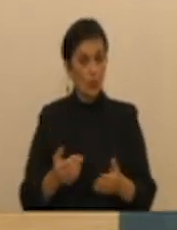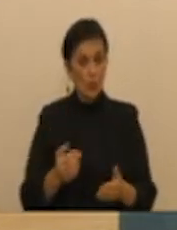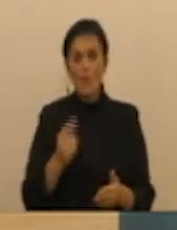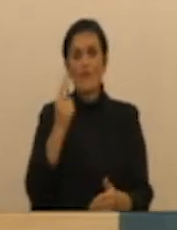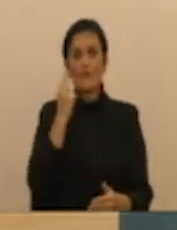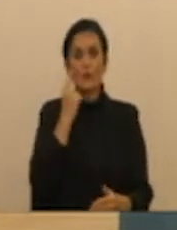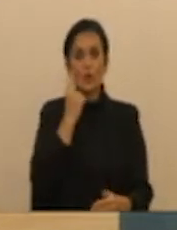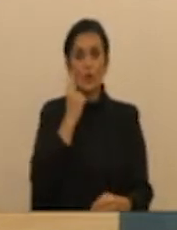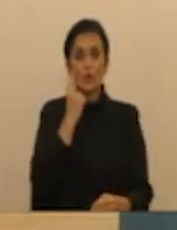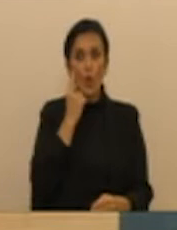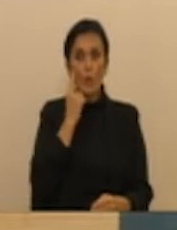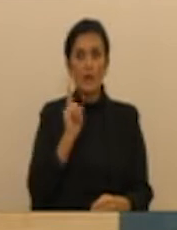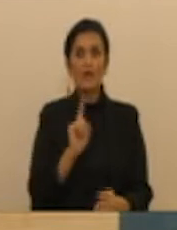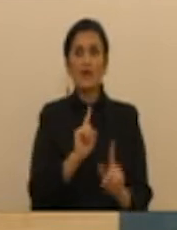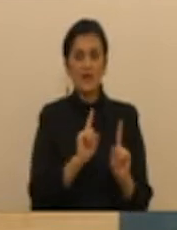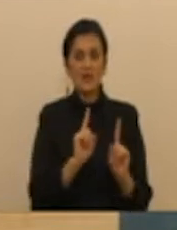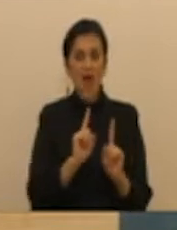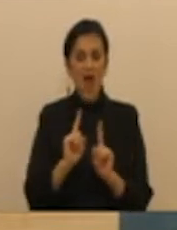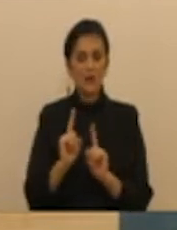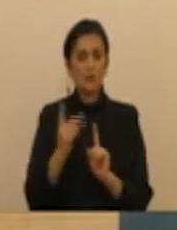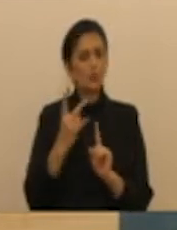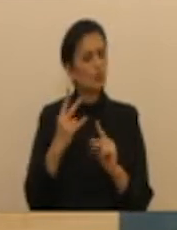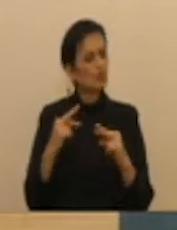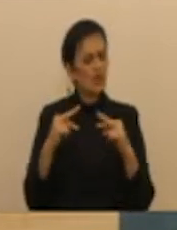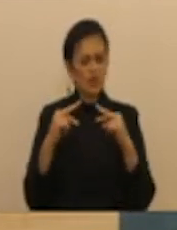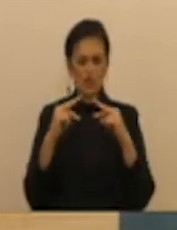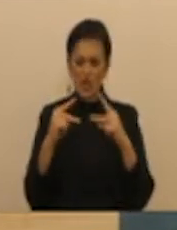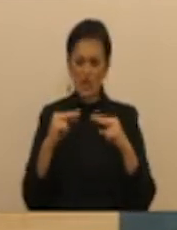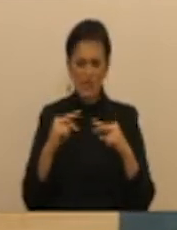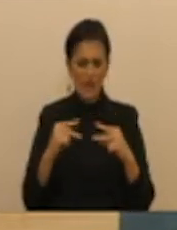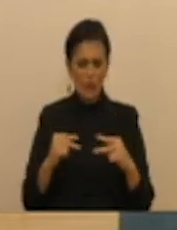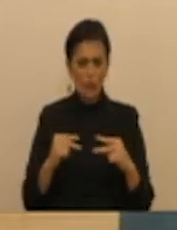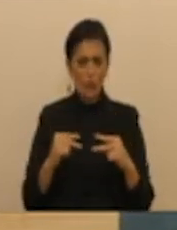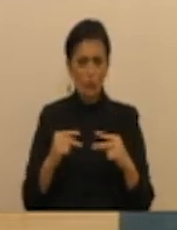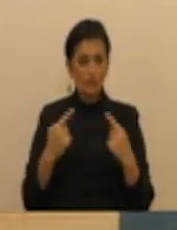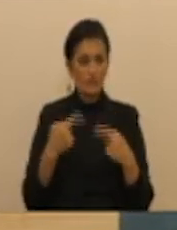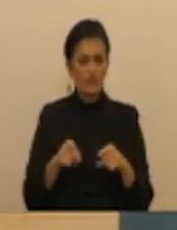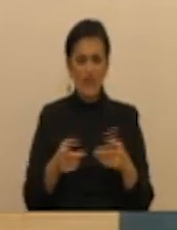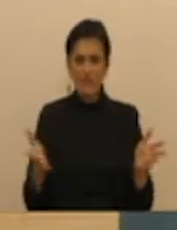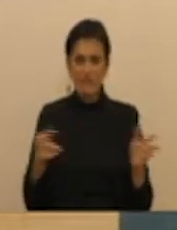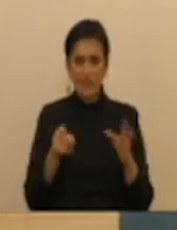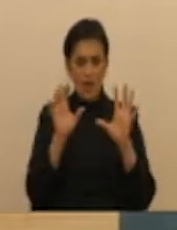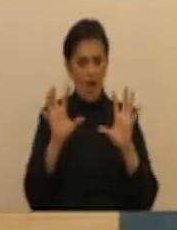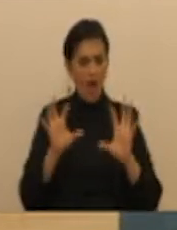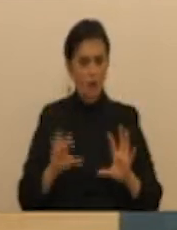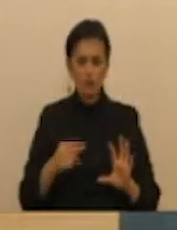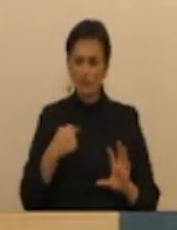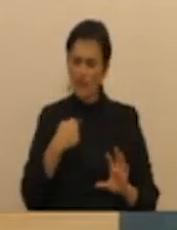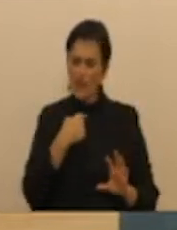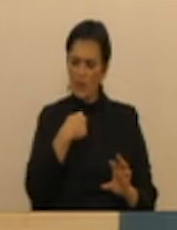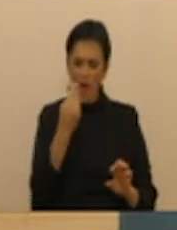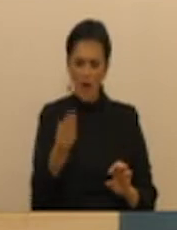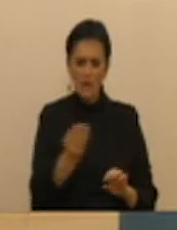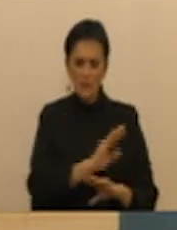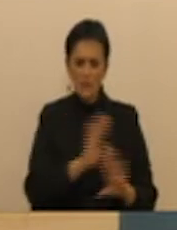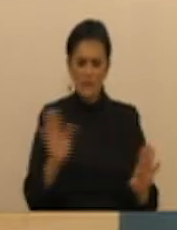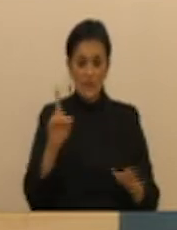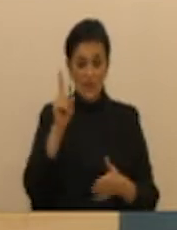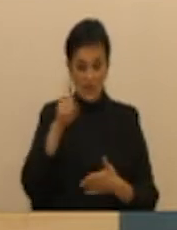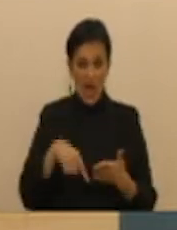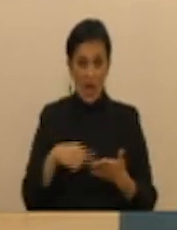ფიქრობ, რაღაცეები უნდა შეიცვალოს. სხვანაირად ამ კანონს ჩვენ ხმას არ მივცემ და დარწმუნებული